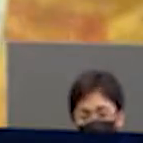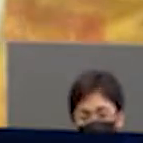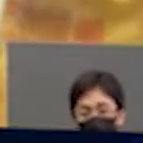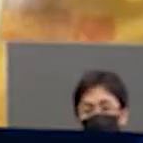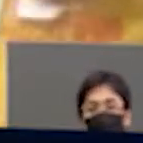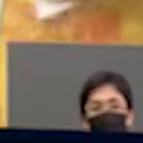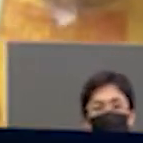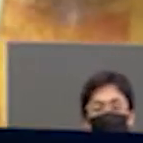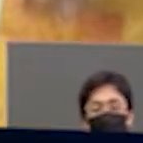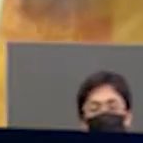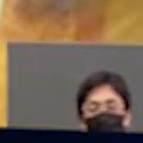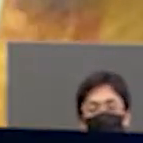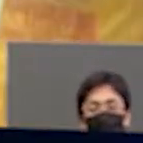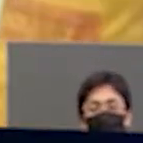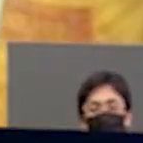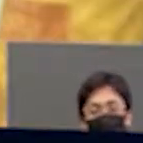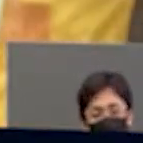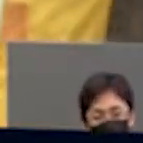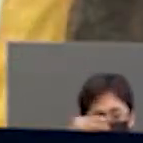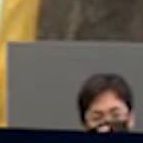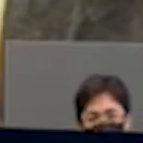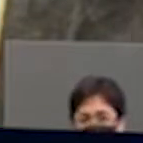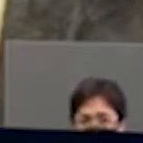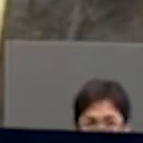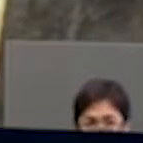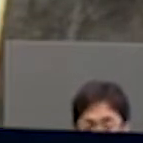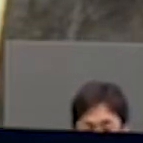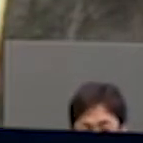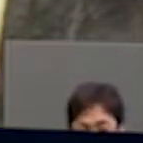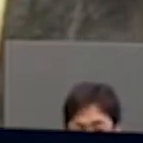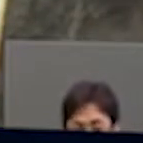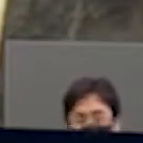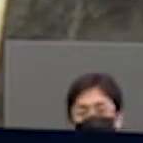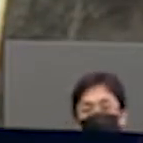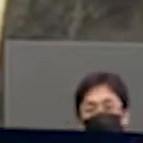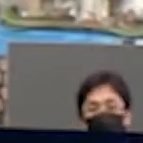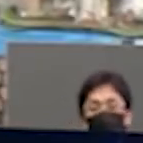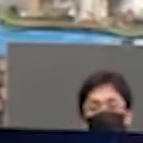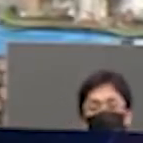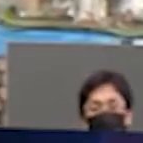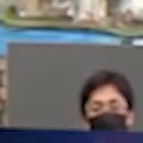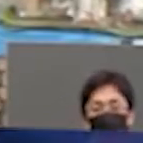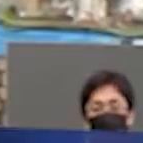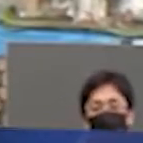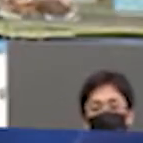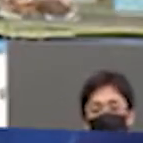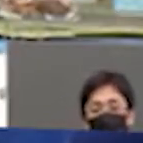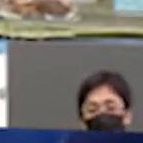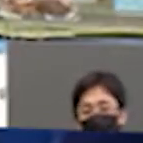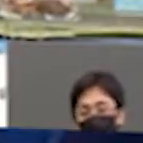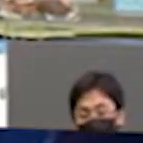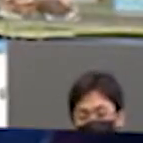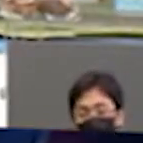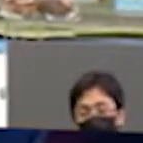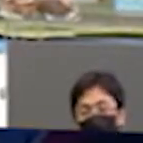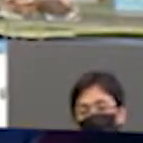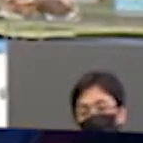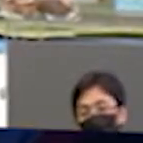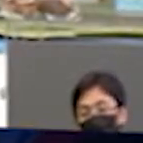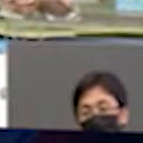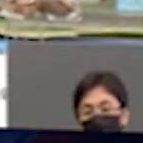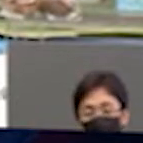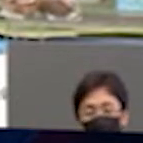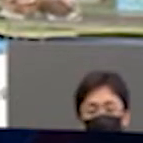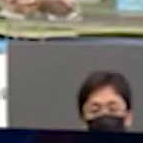บ้านเขาใช้วันนี้เป็นฟันอย่าให้มันล่มก็แล้วกันแต่คงไม่ล้มหรอกมั้งเพราะว่าเห็น